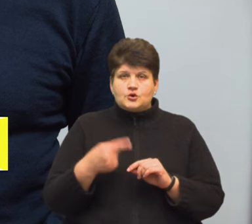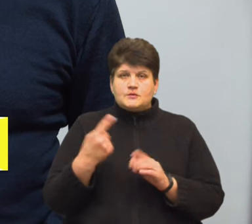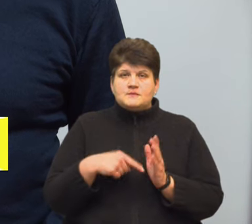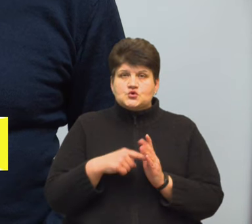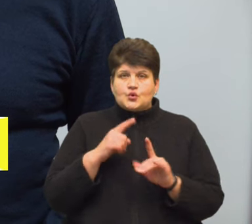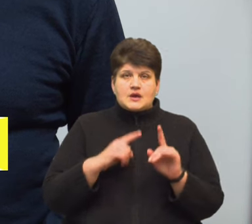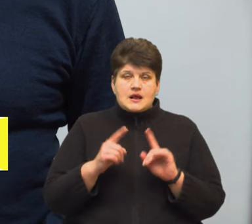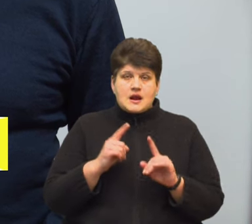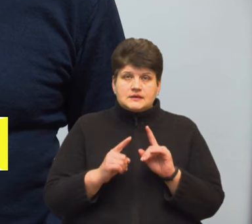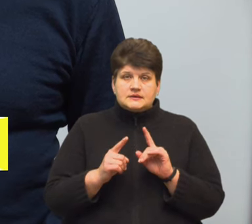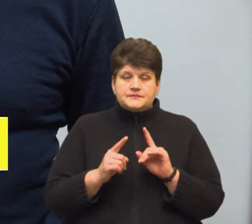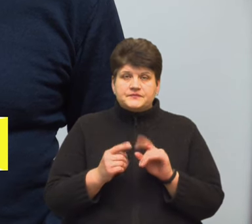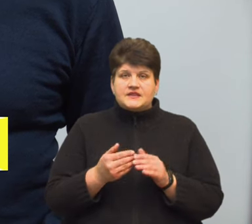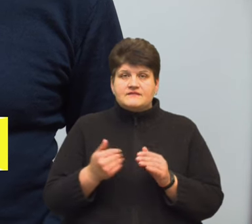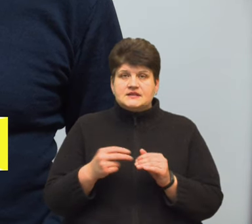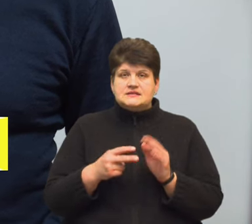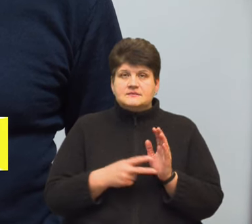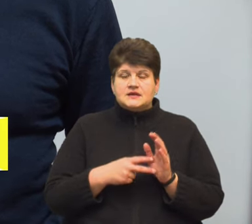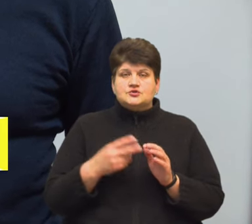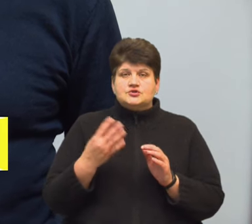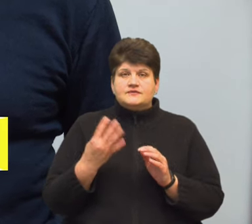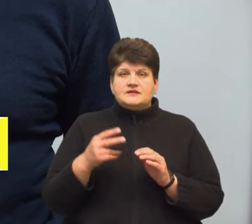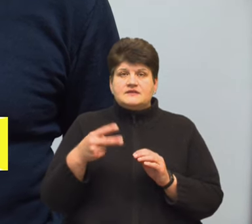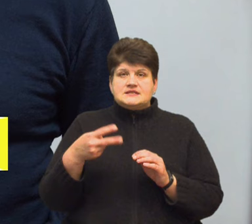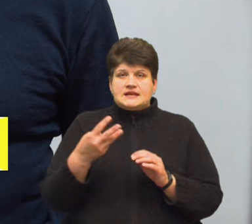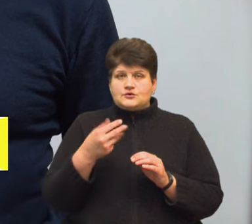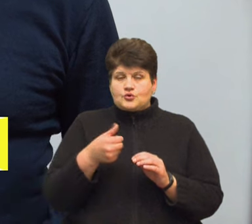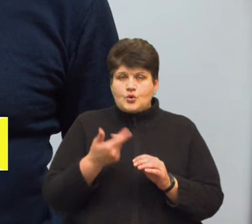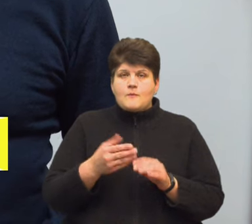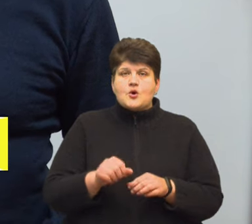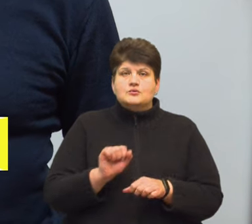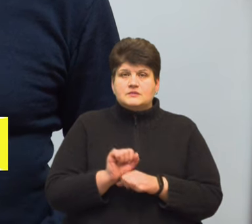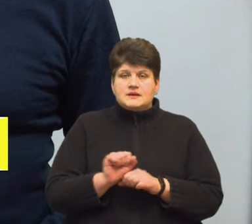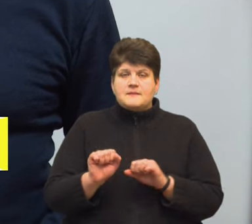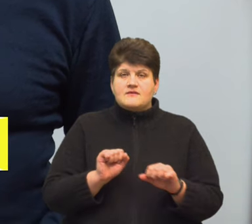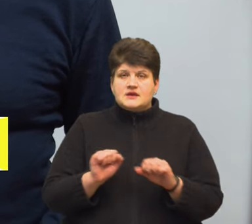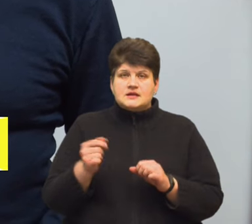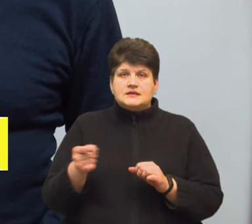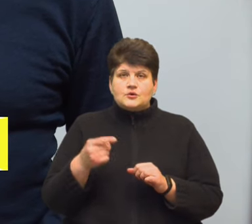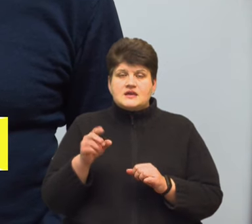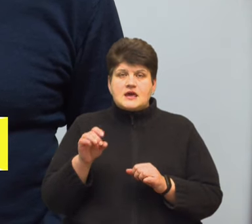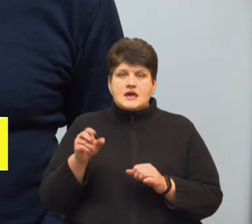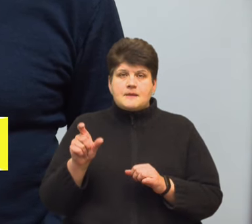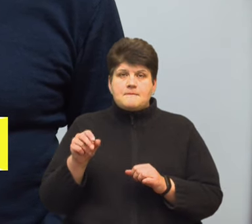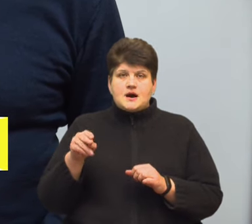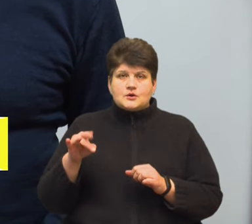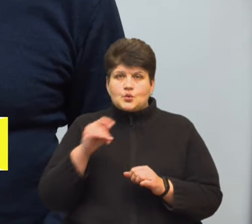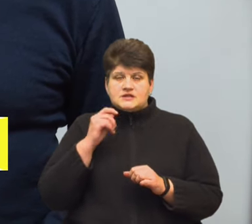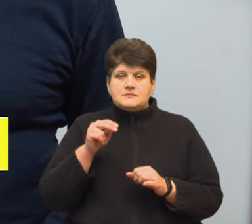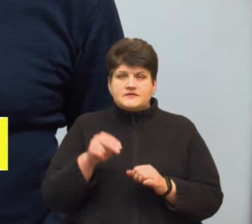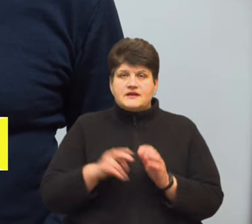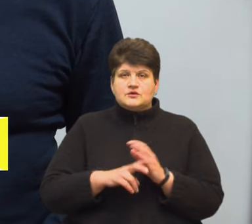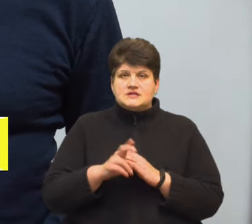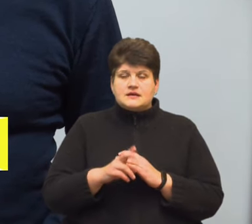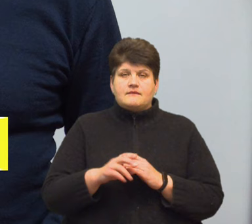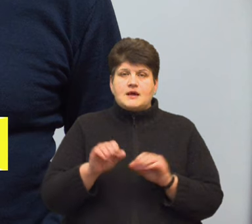ради від 17.4.23 року про припинення управління тернопільською єпархією Української Православної Церкви право